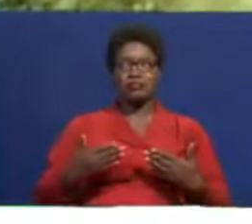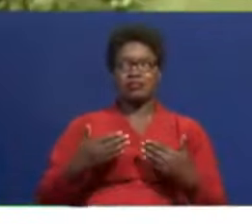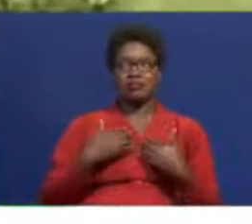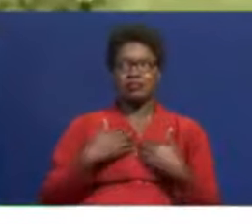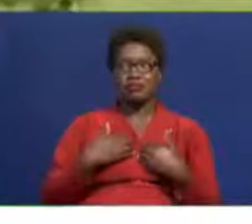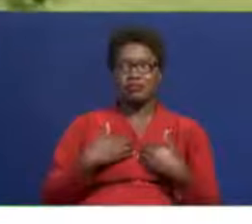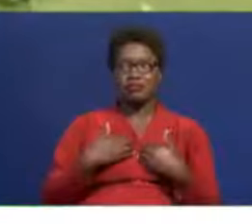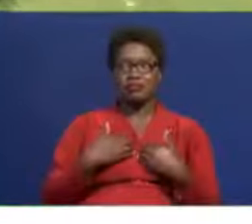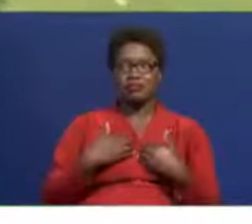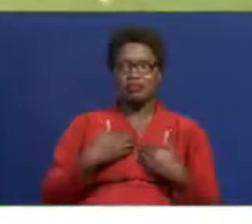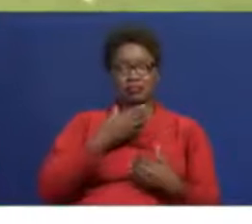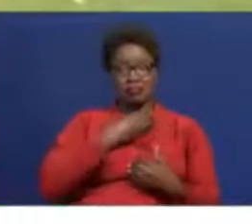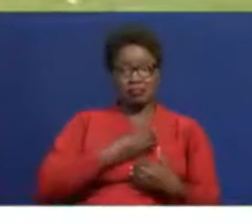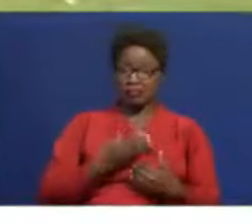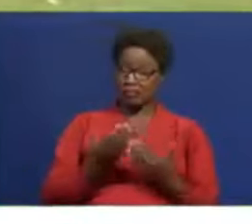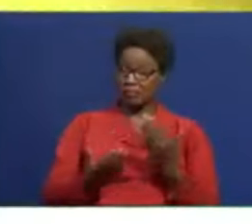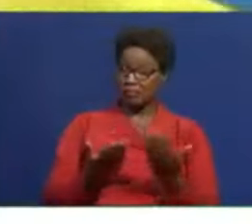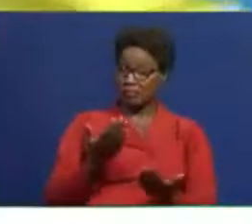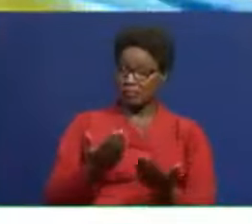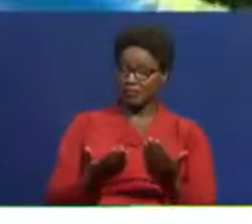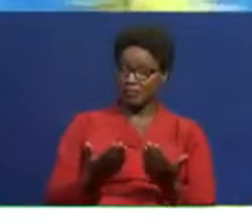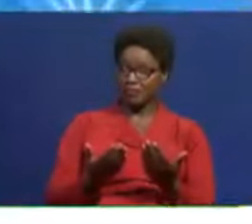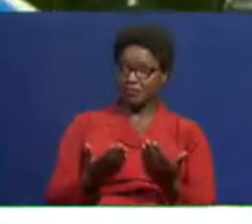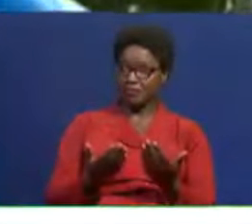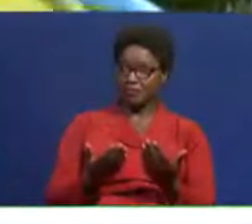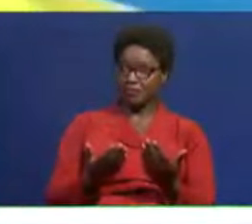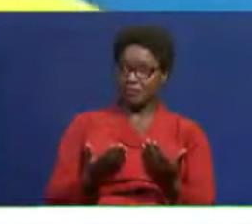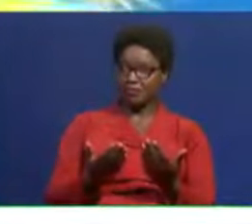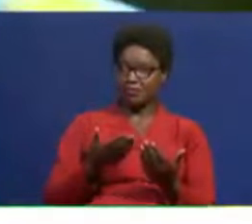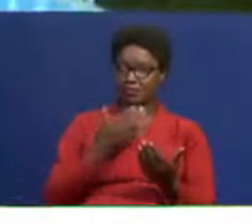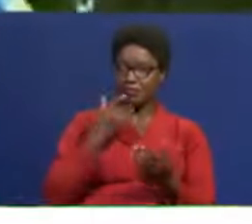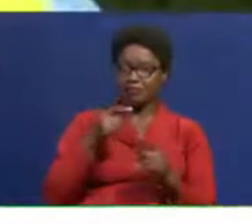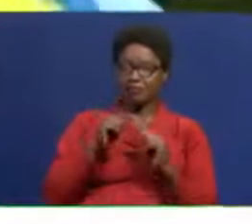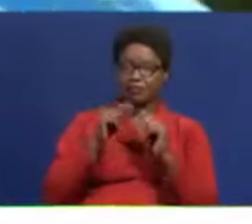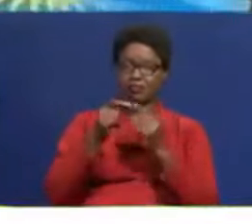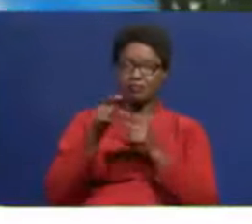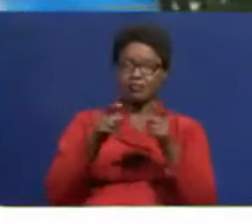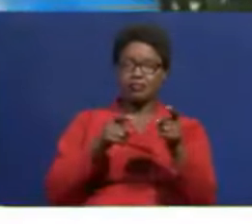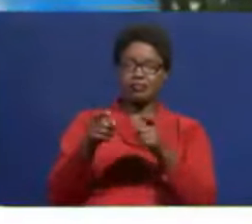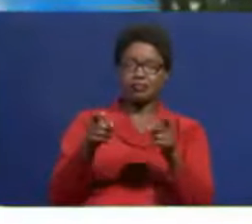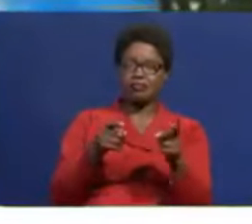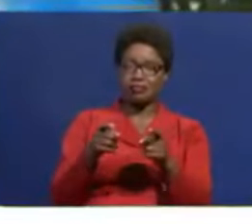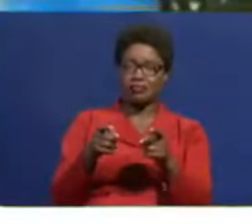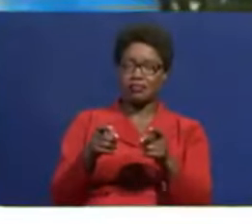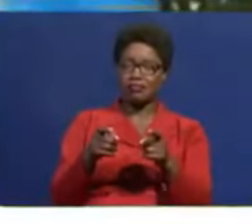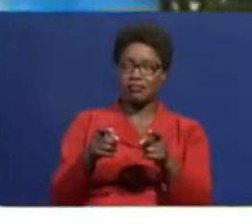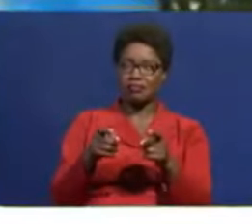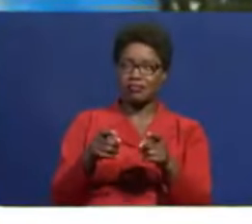world medal maybe. Yeah. Mixed team relay has been dominated and claimed.